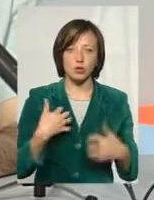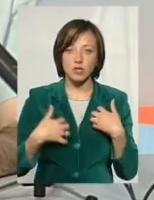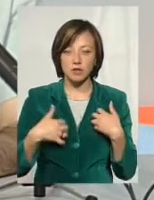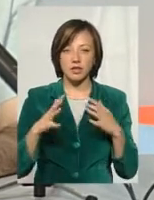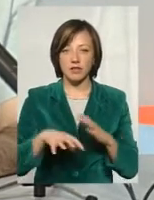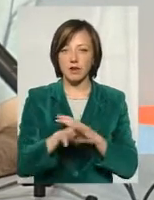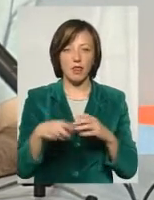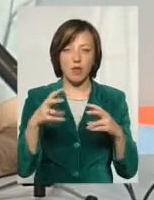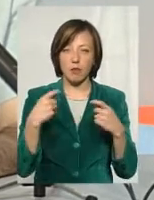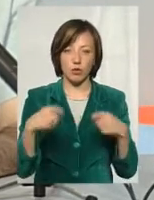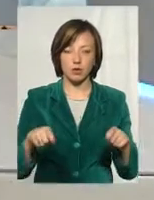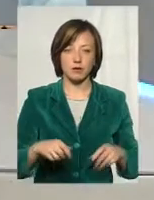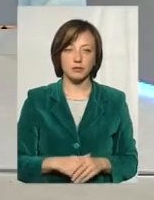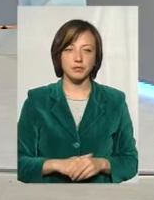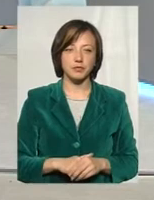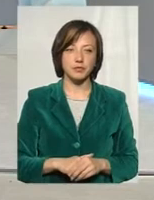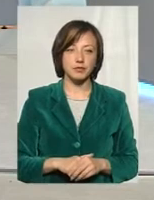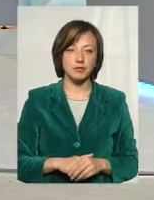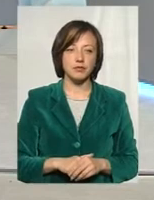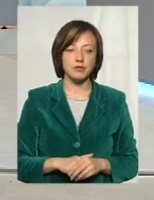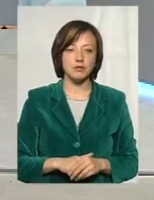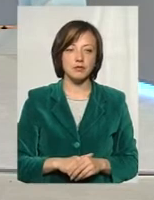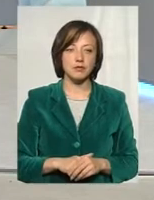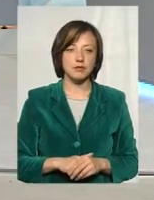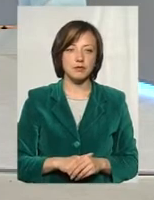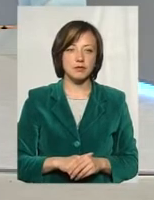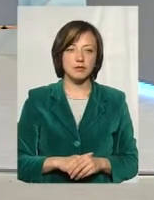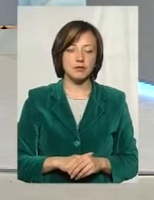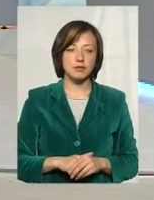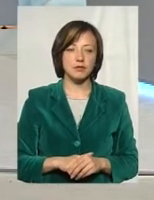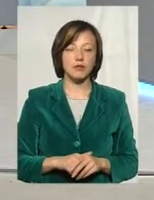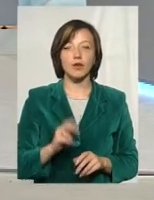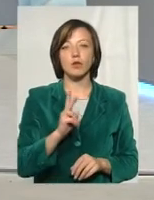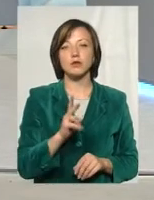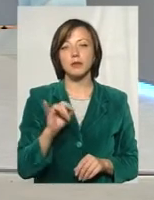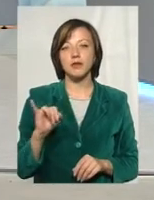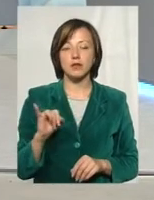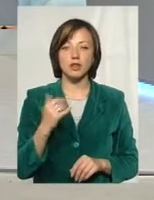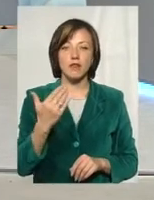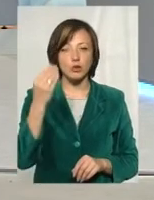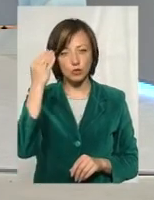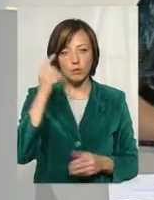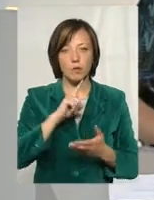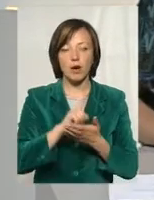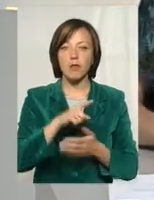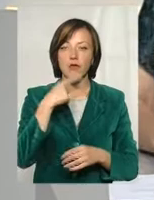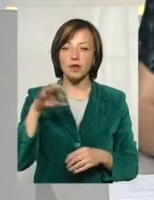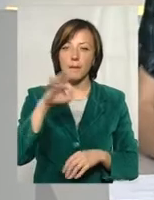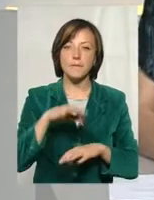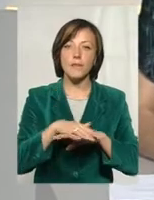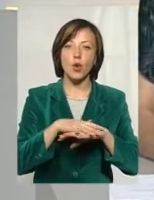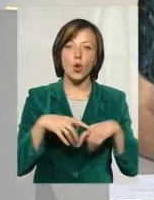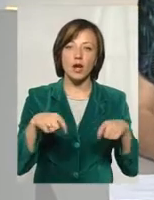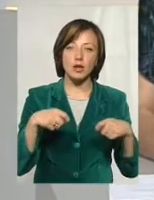ми тільки її вкрадемо, не продамо. Ринку як такого не відбудеться. Кузьмо Івановичу, на вашу думку, маємо говорити про ринок землі чи про